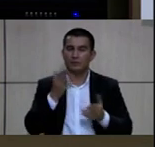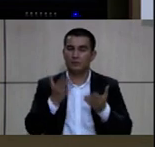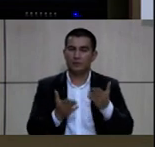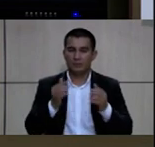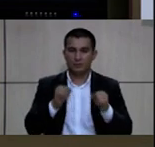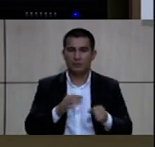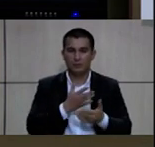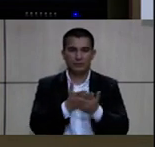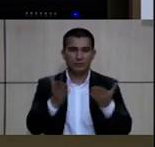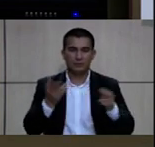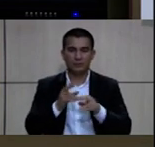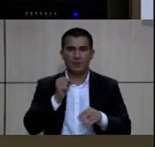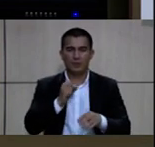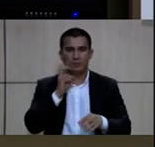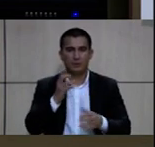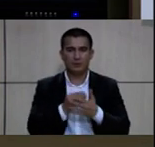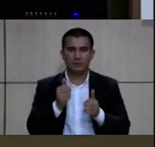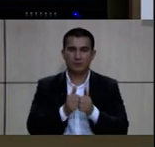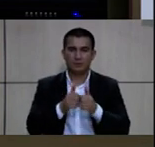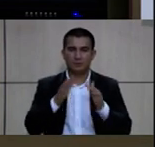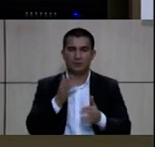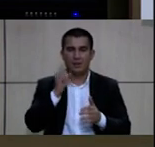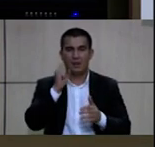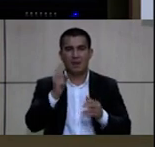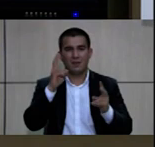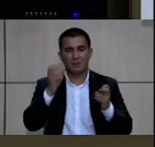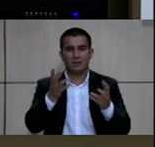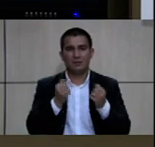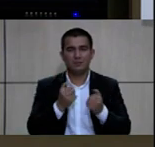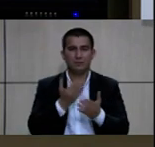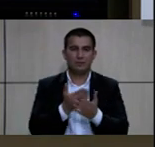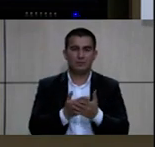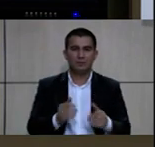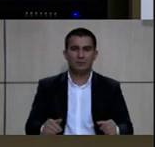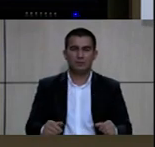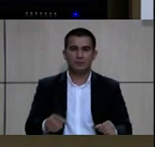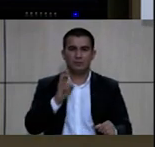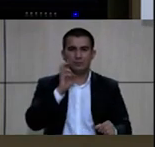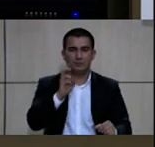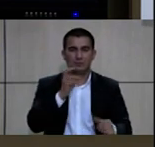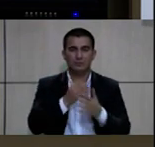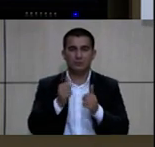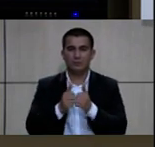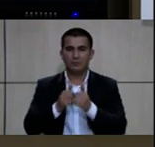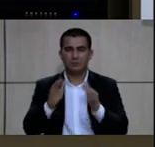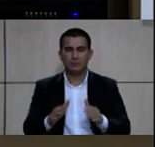biz AB tomon A deb oladigan bo'lsak, demak B